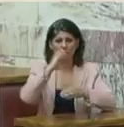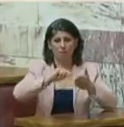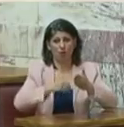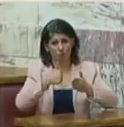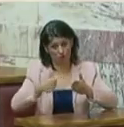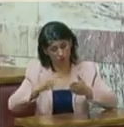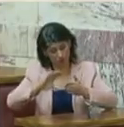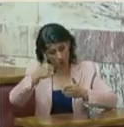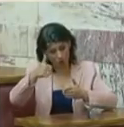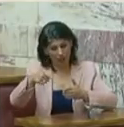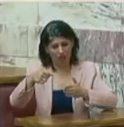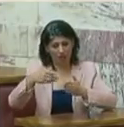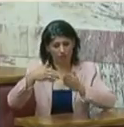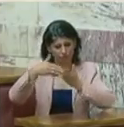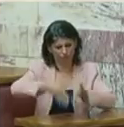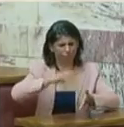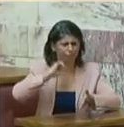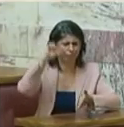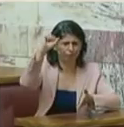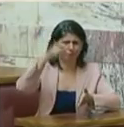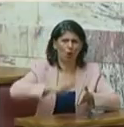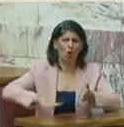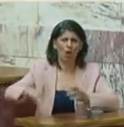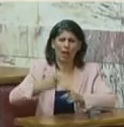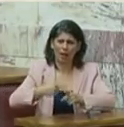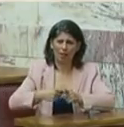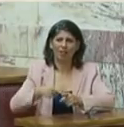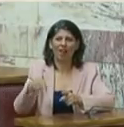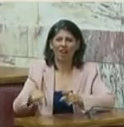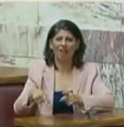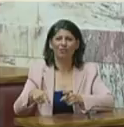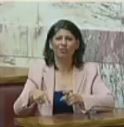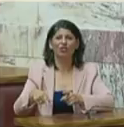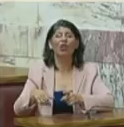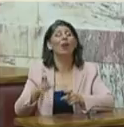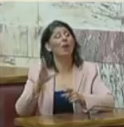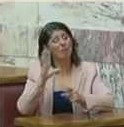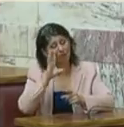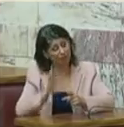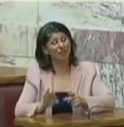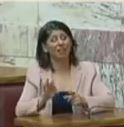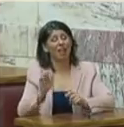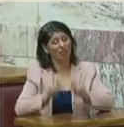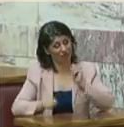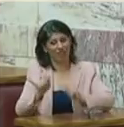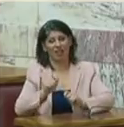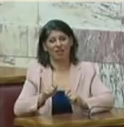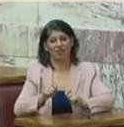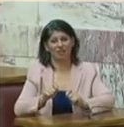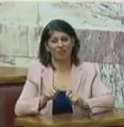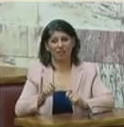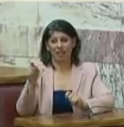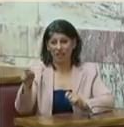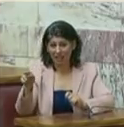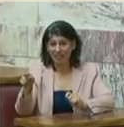αλλά ποτέ δεν το καταφέρατε, θα γίνει πραγματικότητα. Θα γίνει πραγματικότητα και δεν θα το έχετε